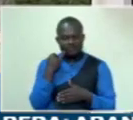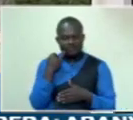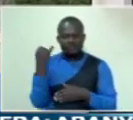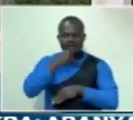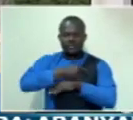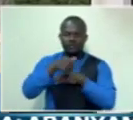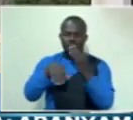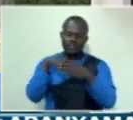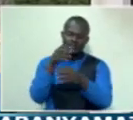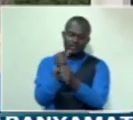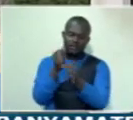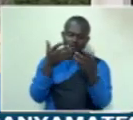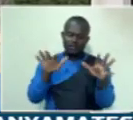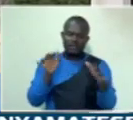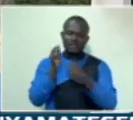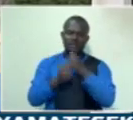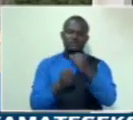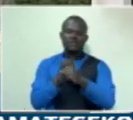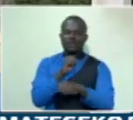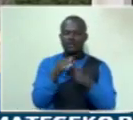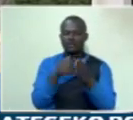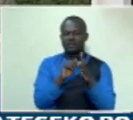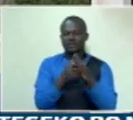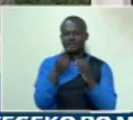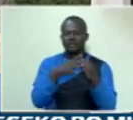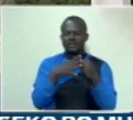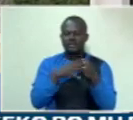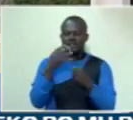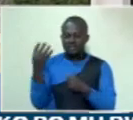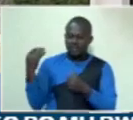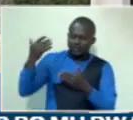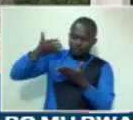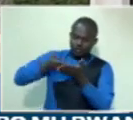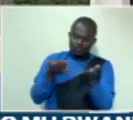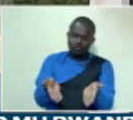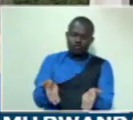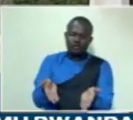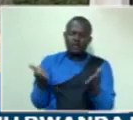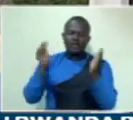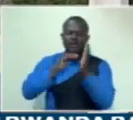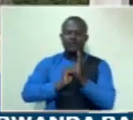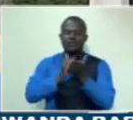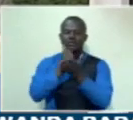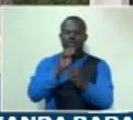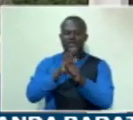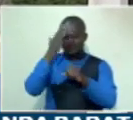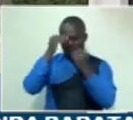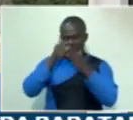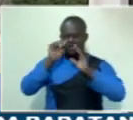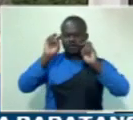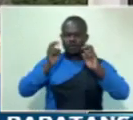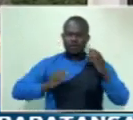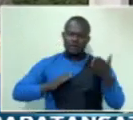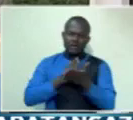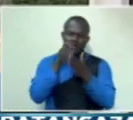munsi urwo rugaga mbabwira rumaze iyo myaka yose ingana no kuva muri 1977 kugeza uno munsi kandi rugira uruhare rukomeye kuko uburenganzira bw'abantu